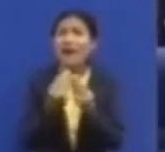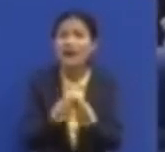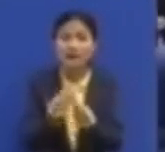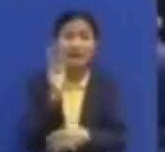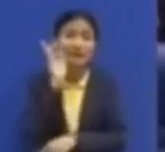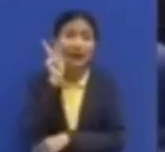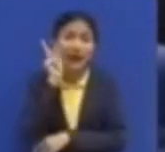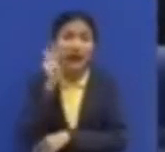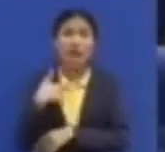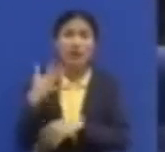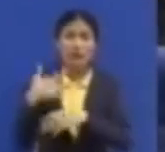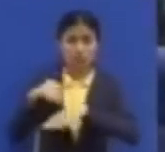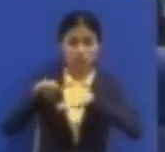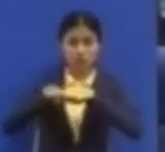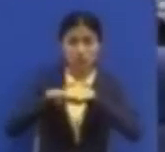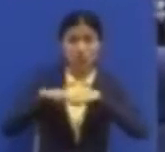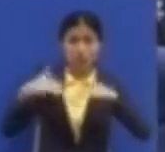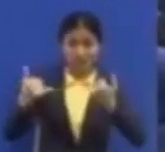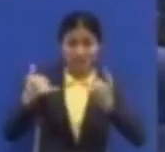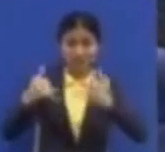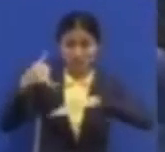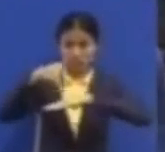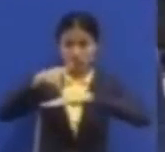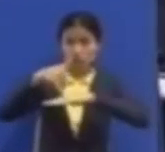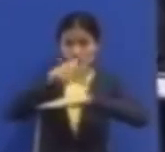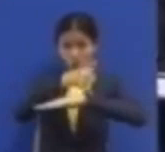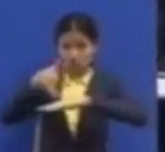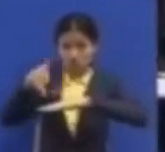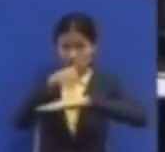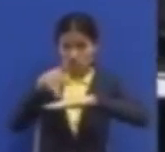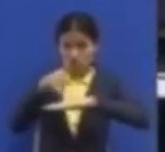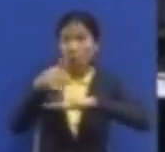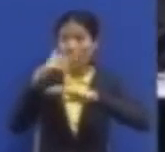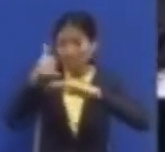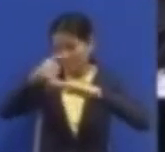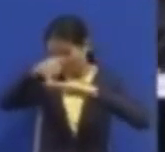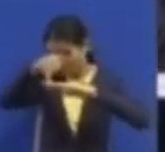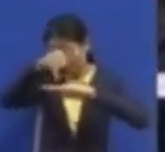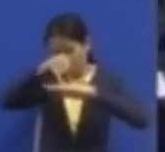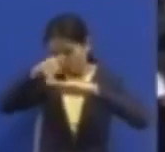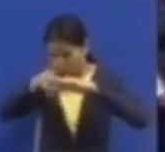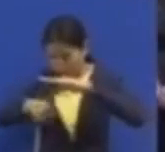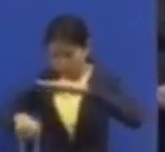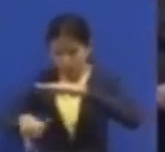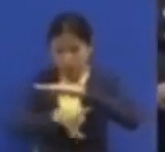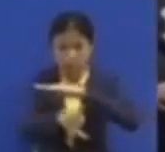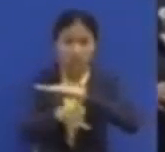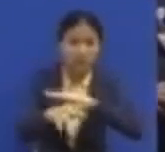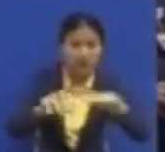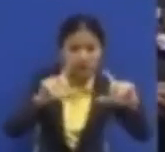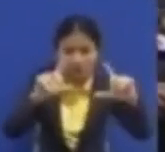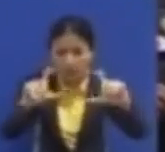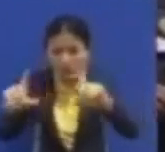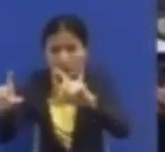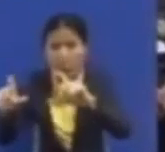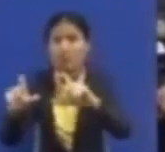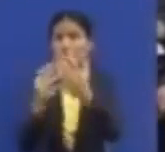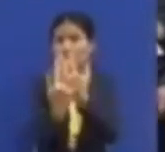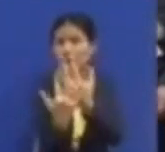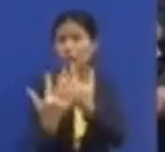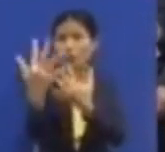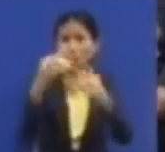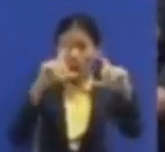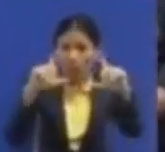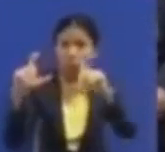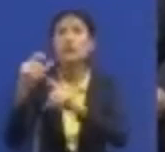าที่บริเวณด้านล่างห้องประชุมนะครับเพื่อถ่ายภาพในการทำข่าวเพื่อให้ได้มุมภาพที่สวยมากขึ้นก็ถือว่าเป็นอำนาจหน้า